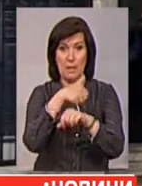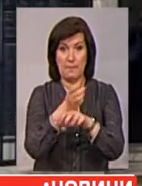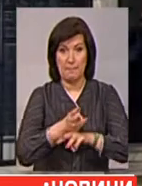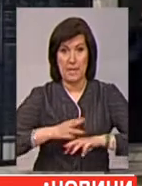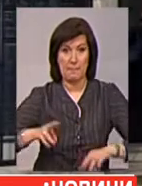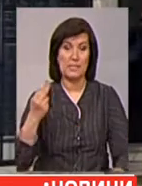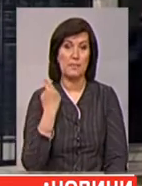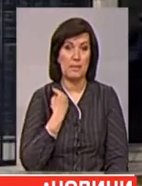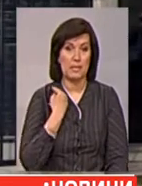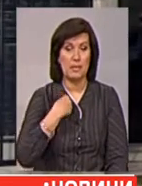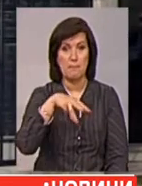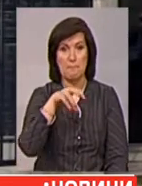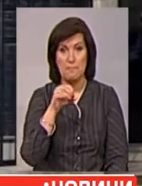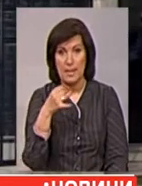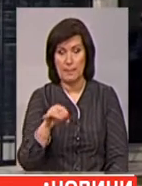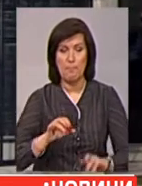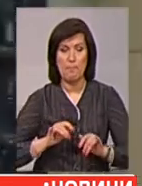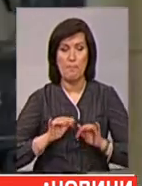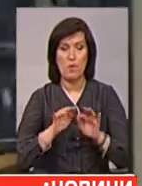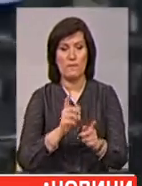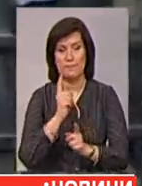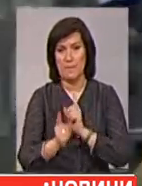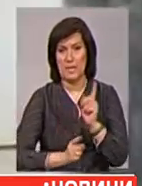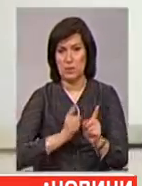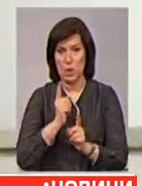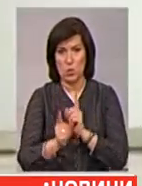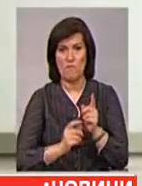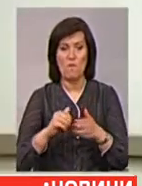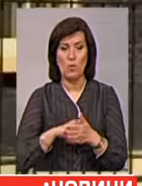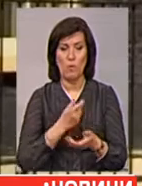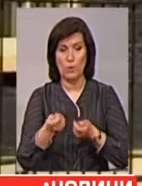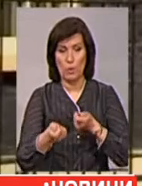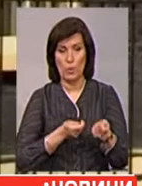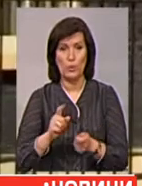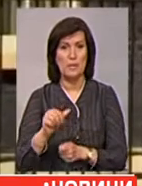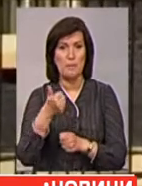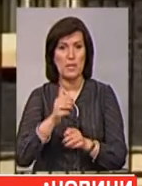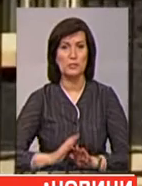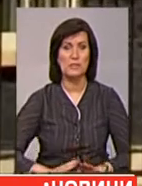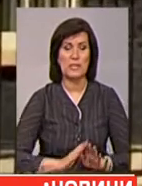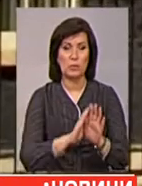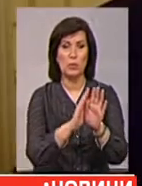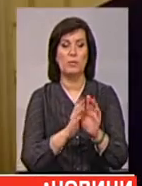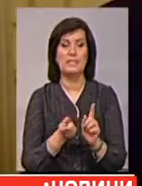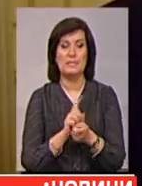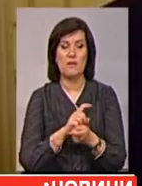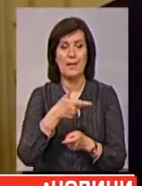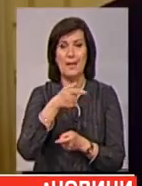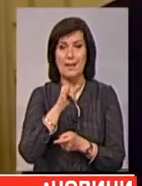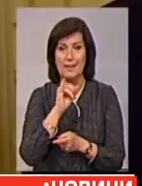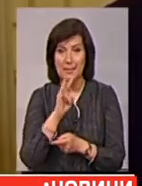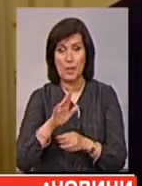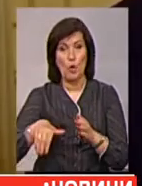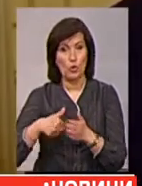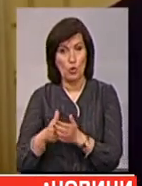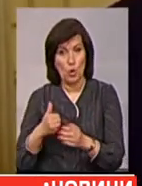Прем'єр-міністр Великої Британії Тереза Мей провела низку перестановок в оновленому уряді. Її першим заступником став Деміан Грін. Досі